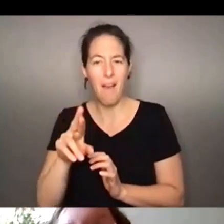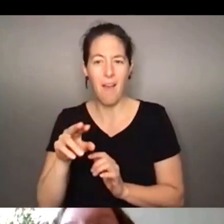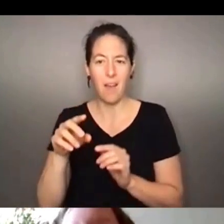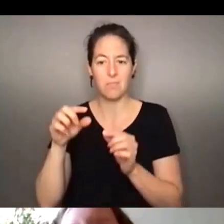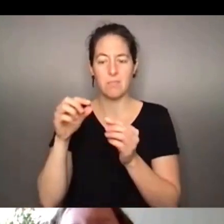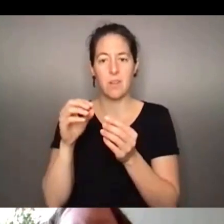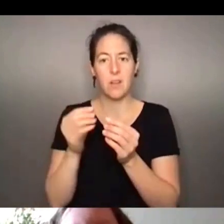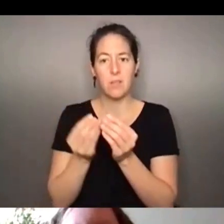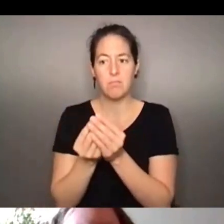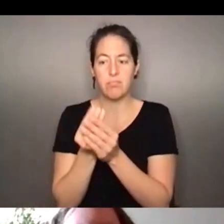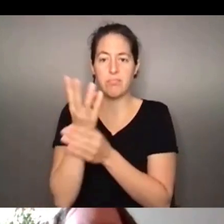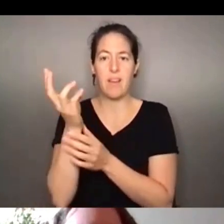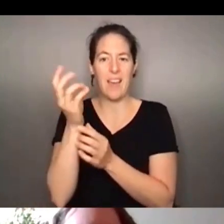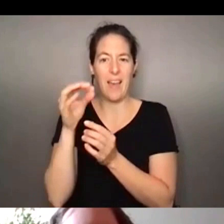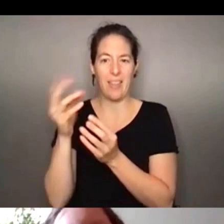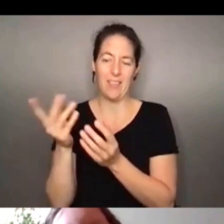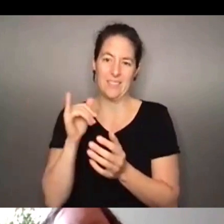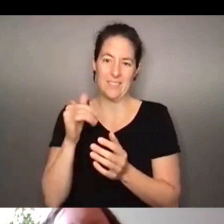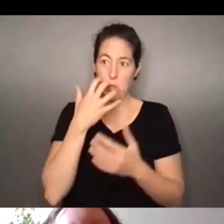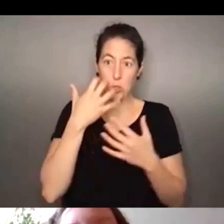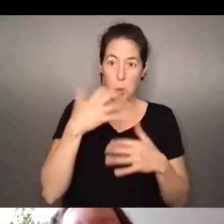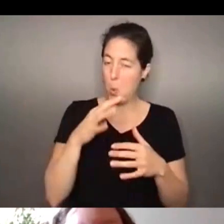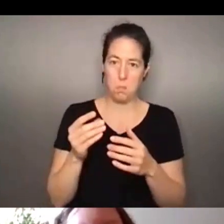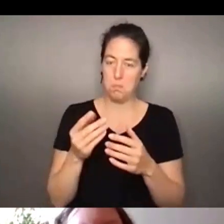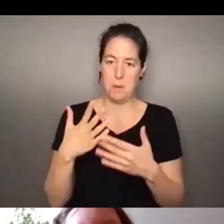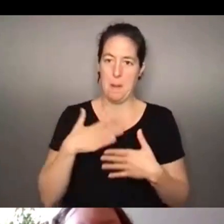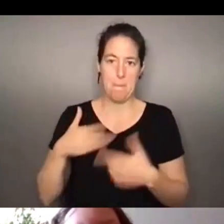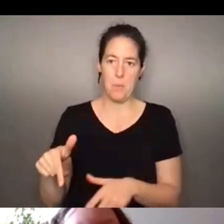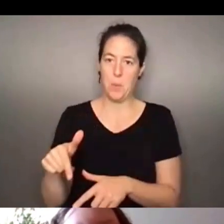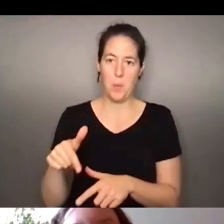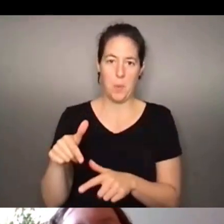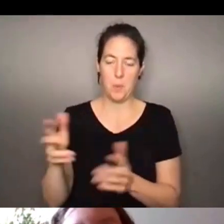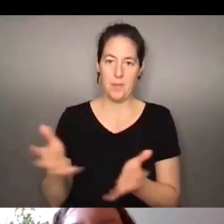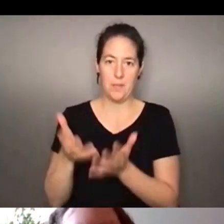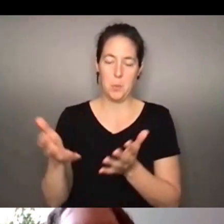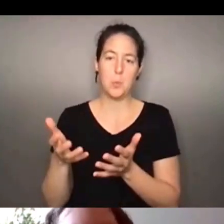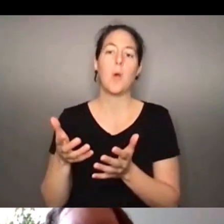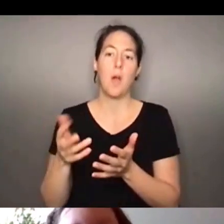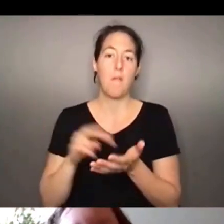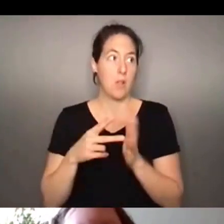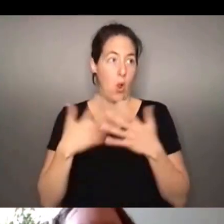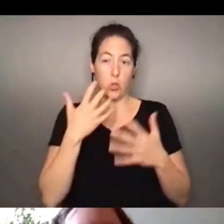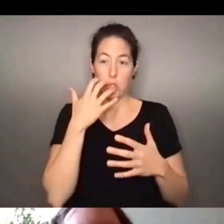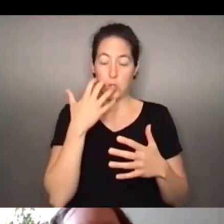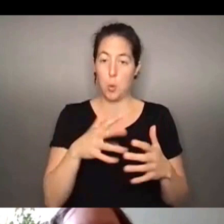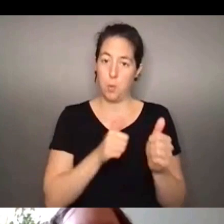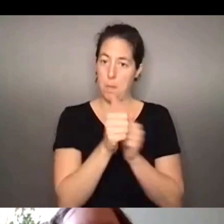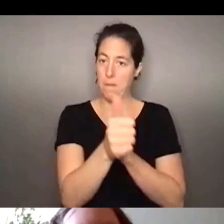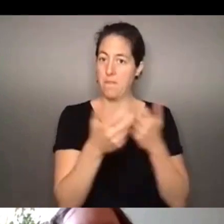à son meilleur lorsqu'on la fait dans des temps très chauds. Elle n'aime pas ça. Alors, on a passé les grandes chaleurs.